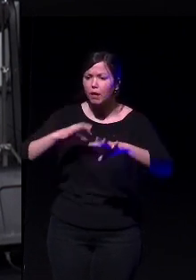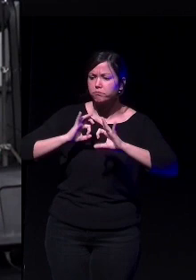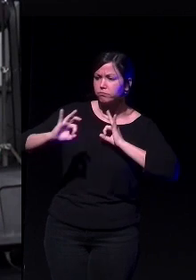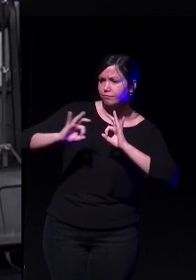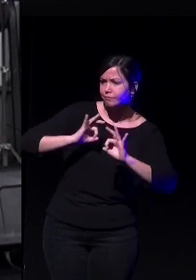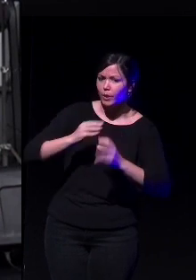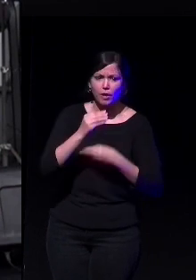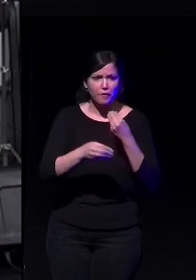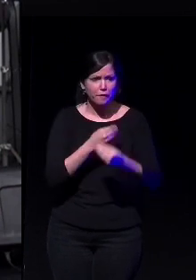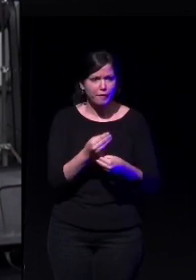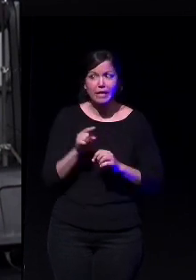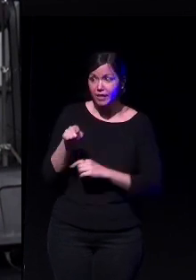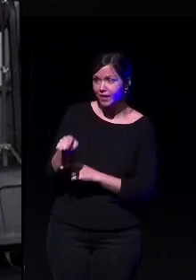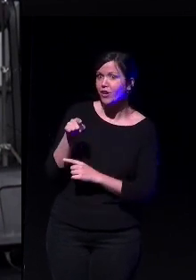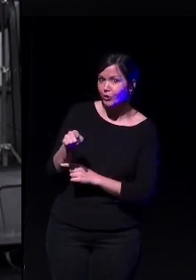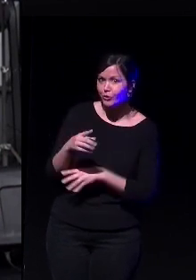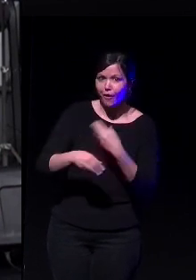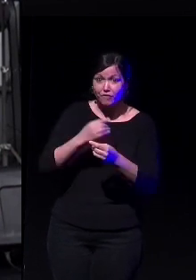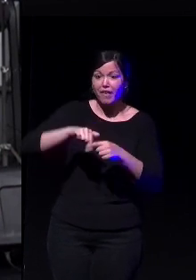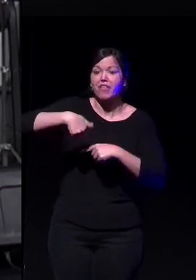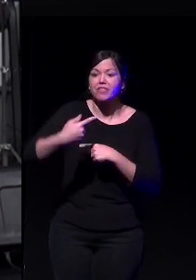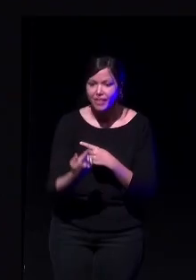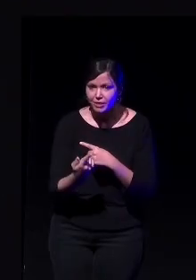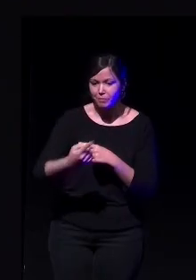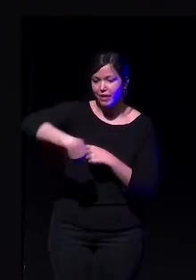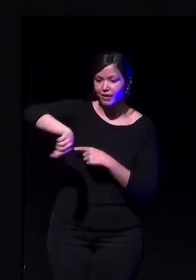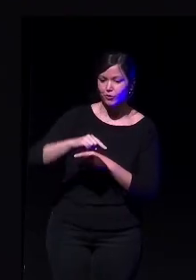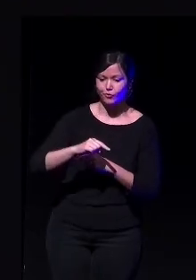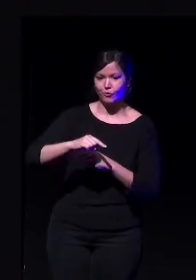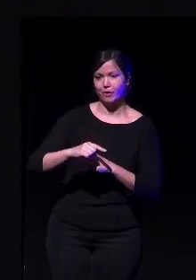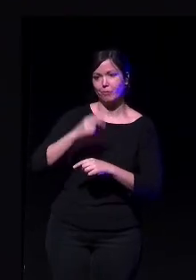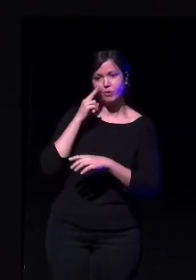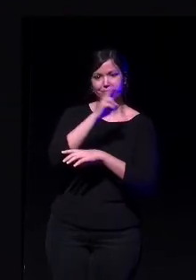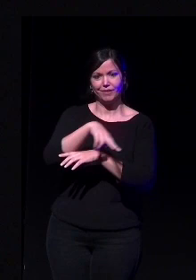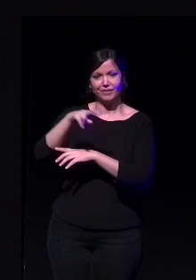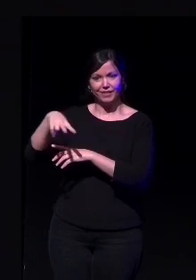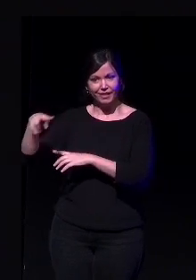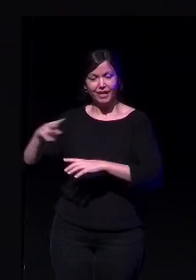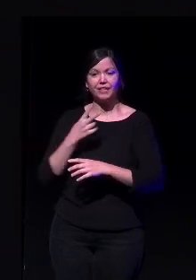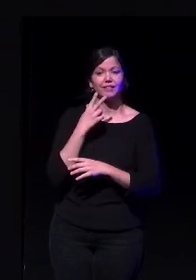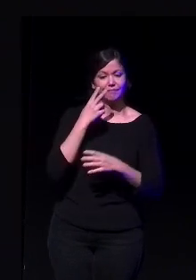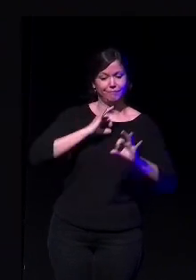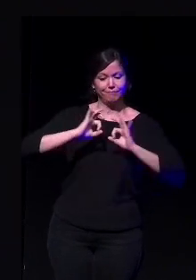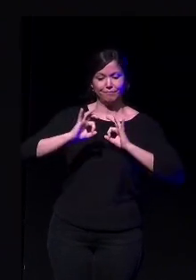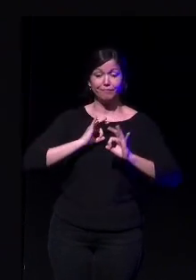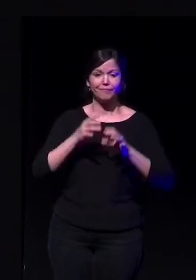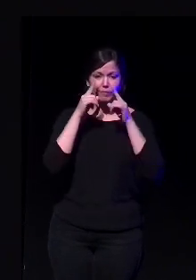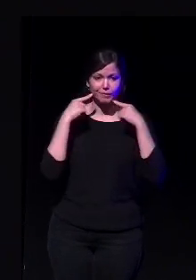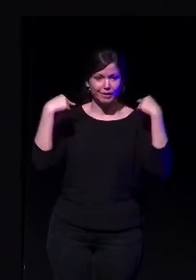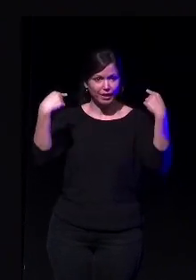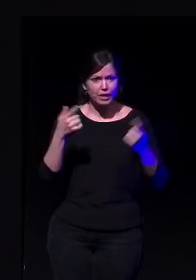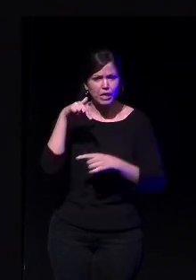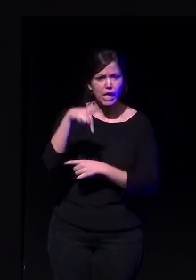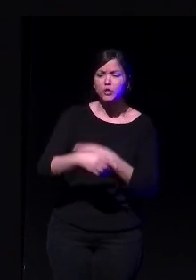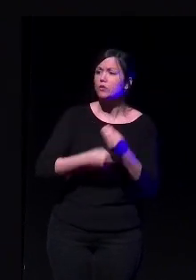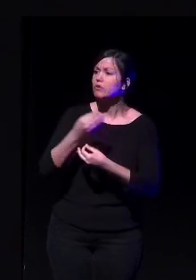teatre i era precisament el solar on després s'hi aixecaria el Teatre Museu Dalí. Tot aquest pòsit cultural, històric, és